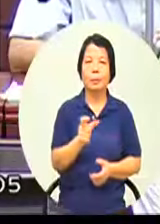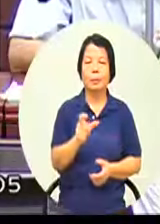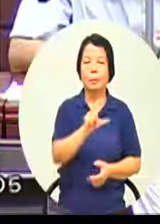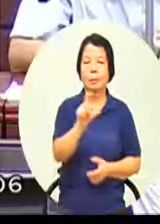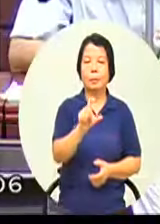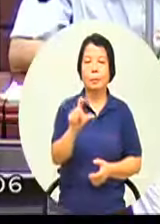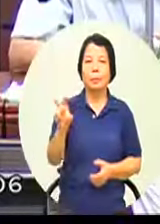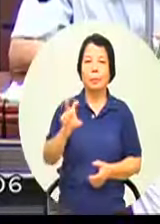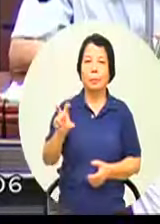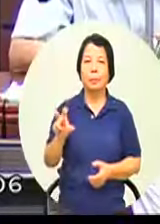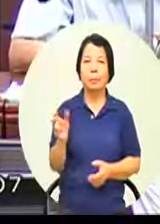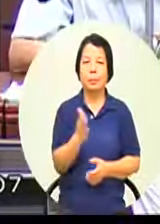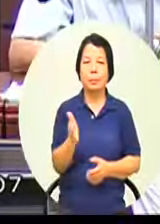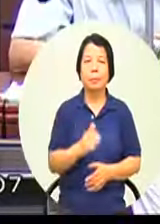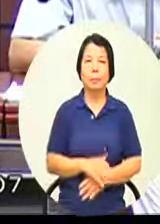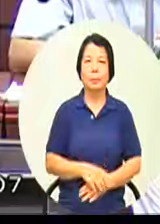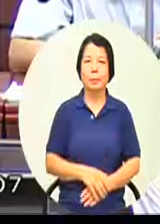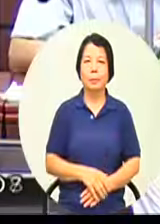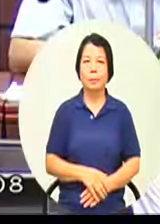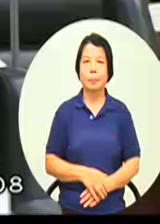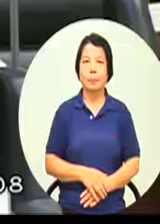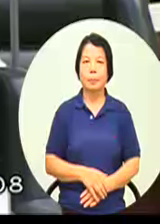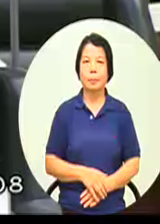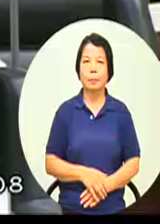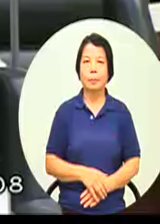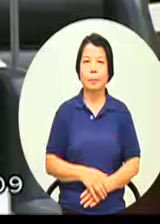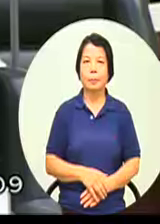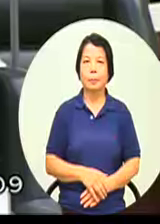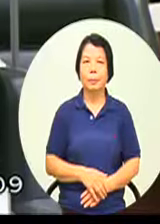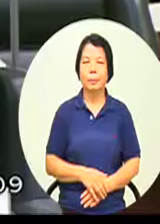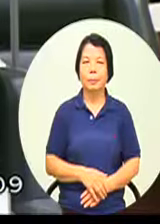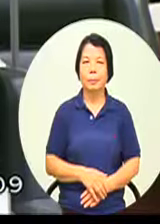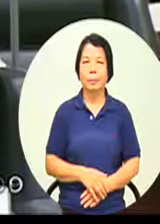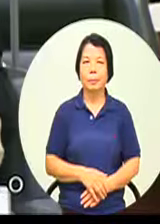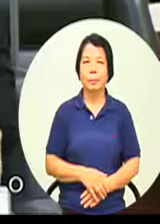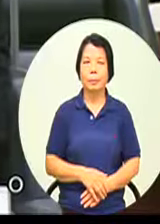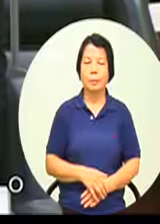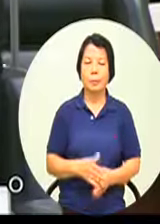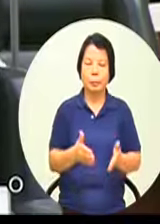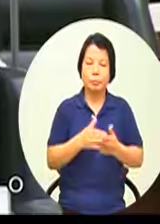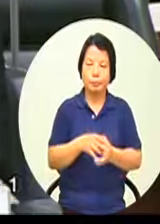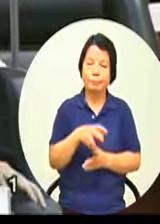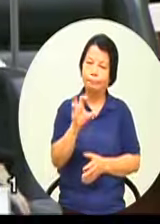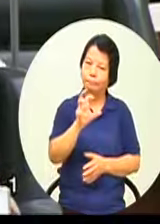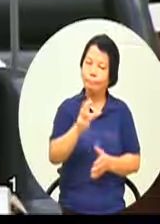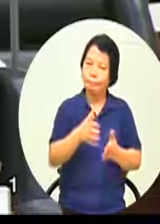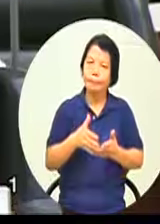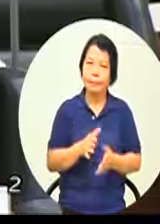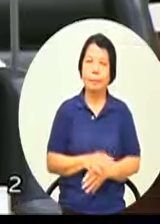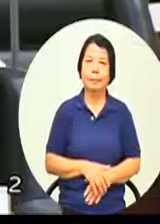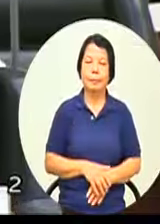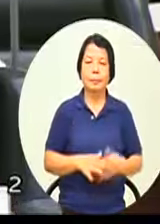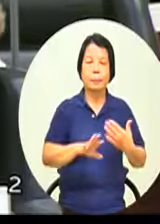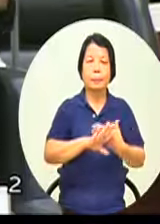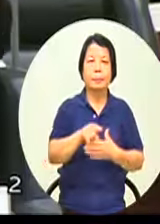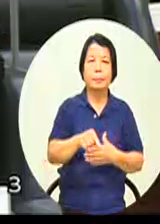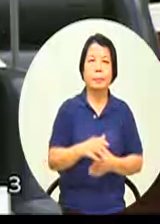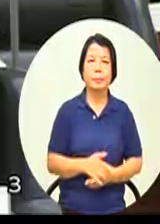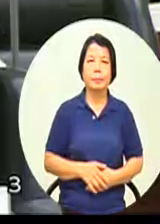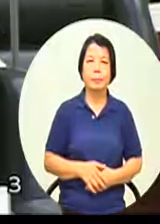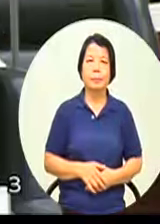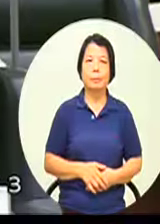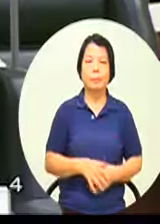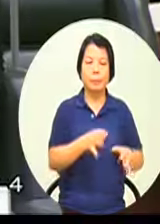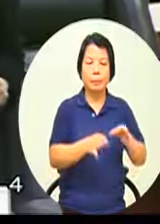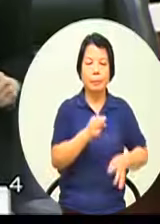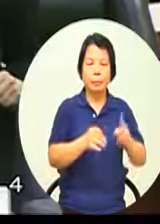斤60-70块。 是啊。 呵，一斤要80块。好，其他的啊一没有，对，一斤